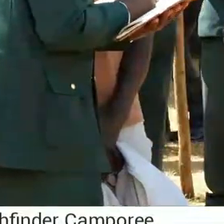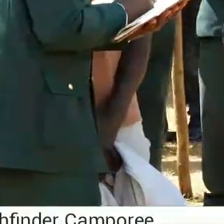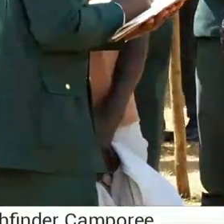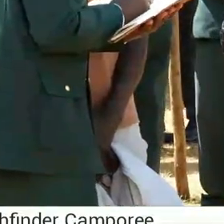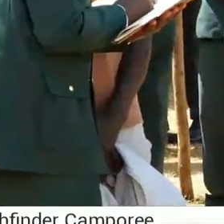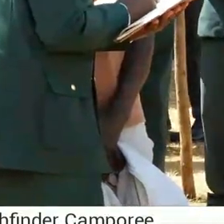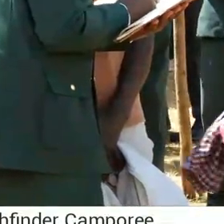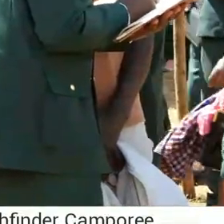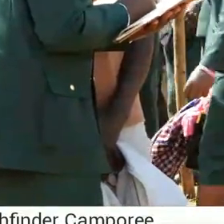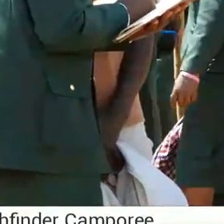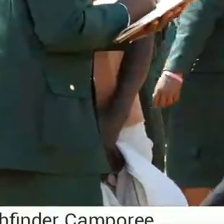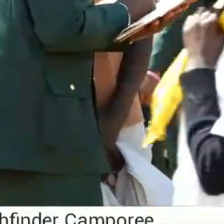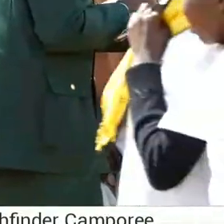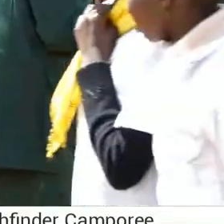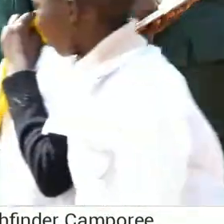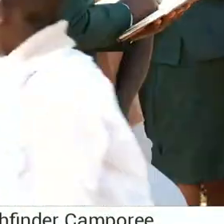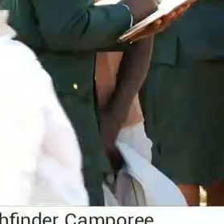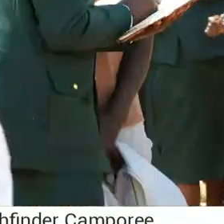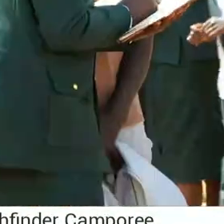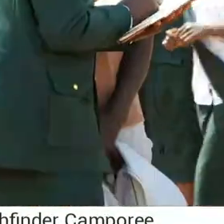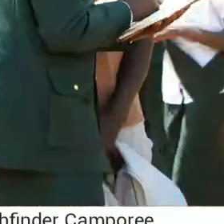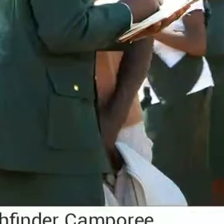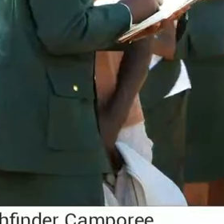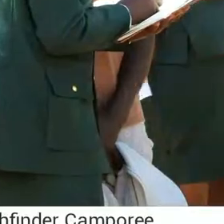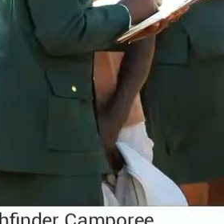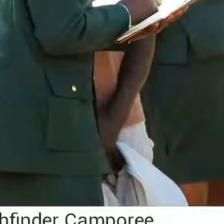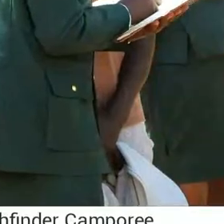na tutaendelea na program ya mapisho.